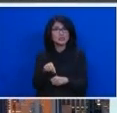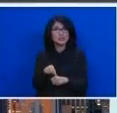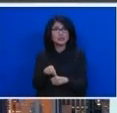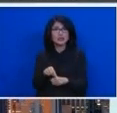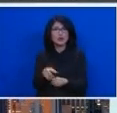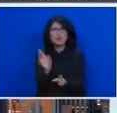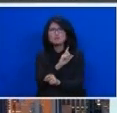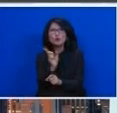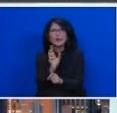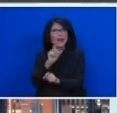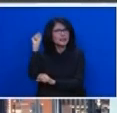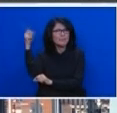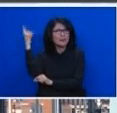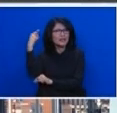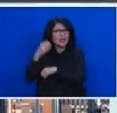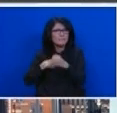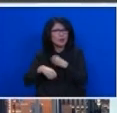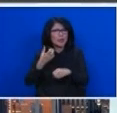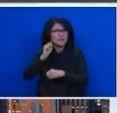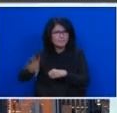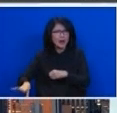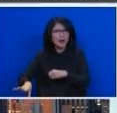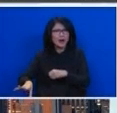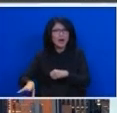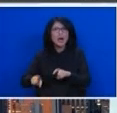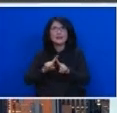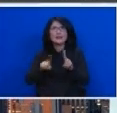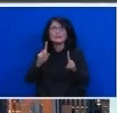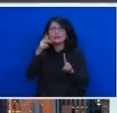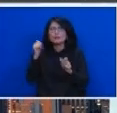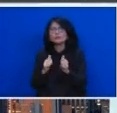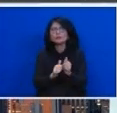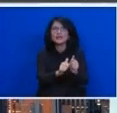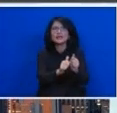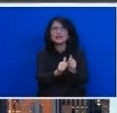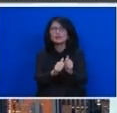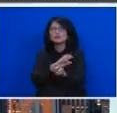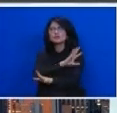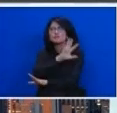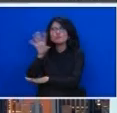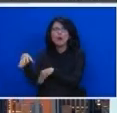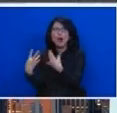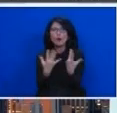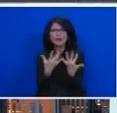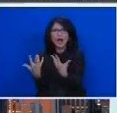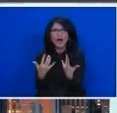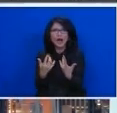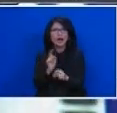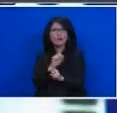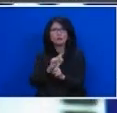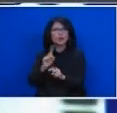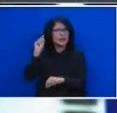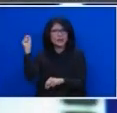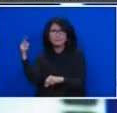hanya pemerintah yang harus mengelola sampah tetapi kita mengikut sertakan partisipasi bukan saja pemerintah